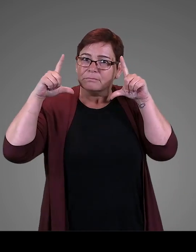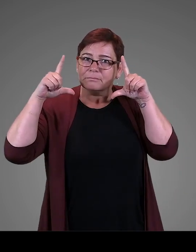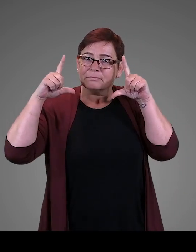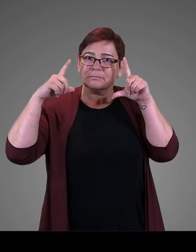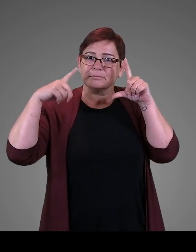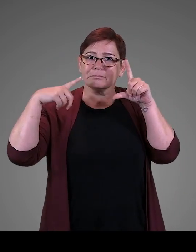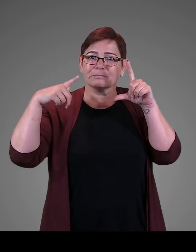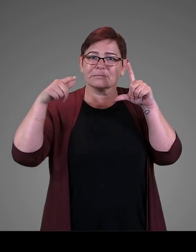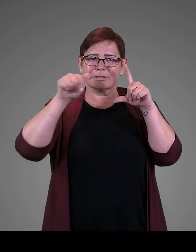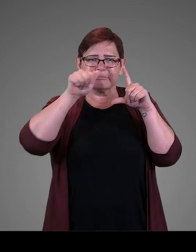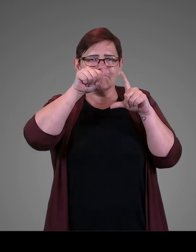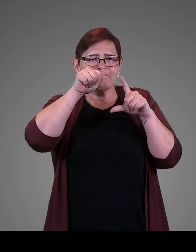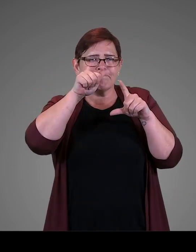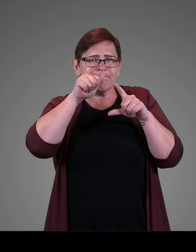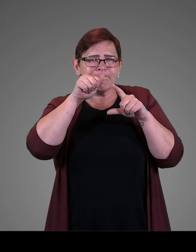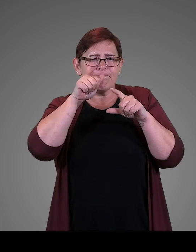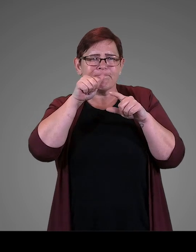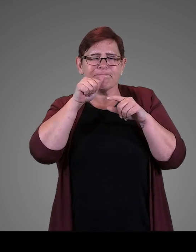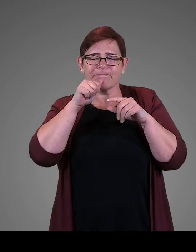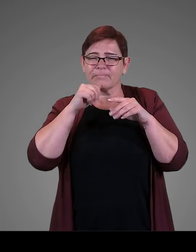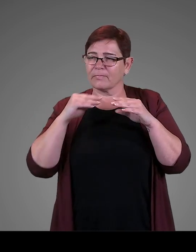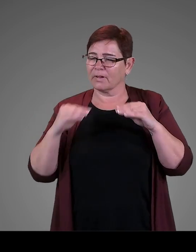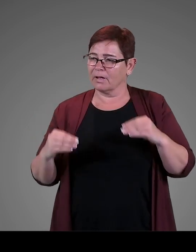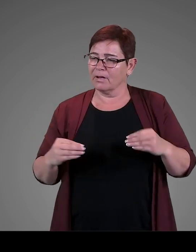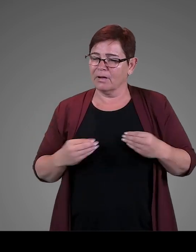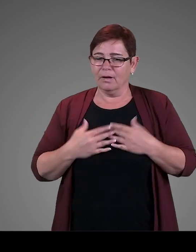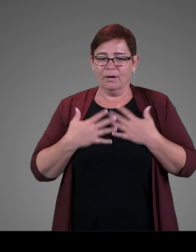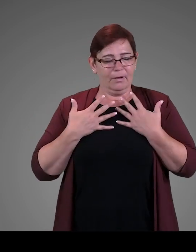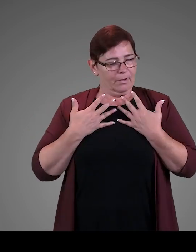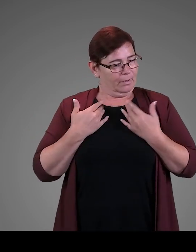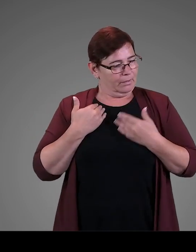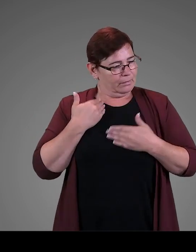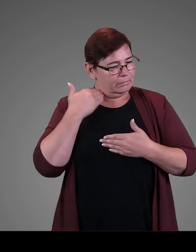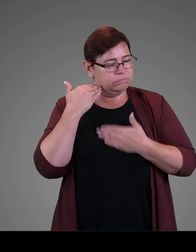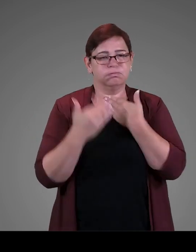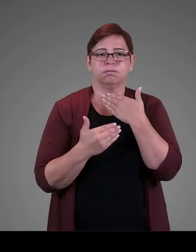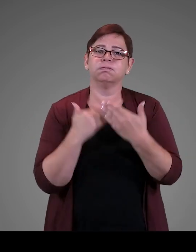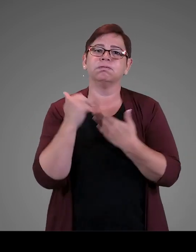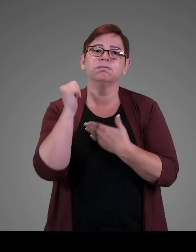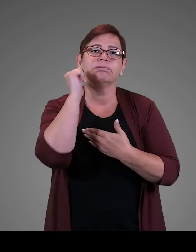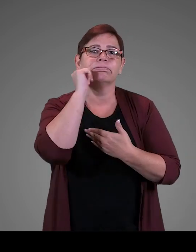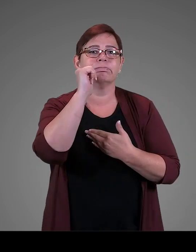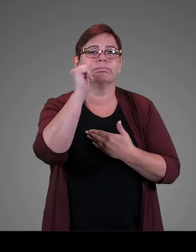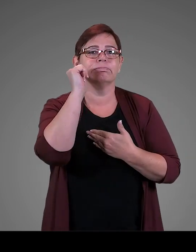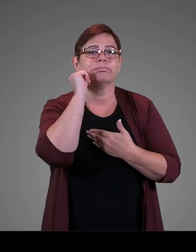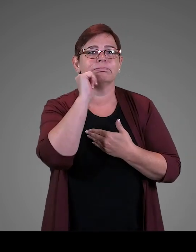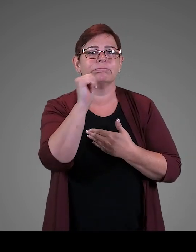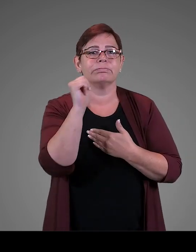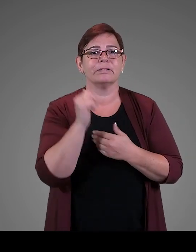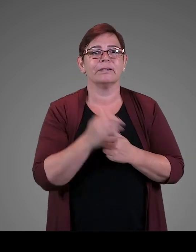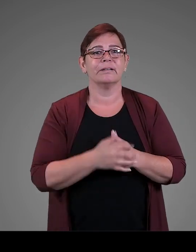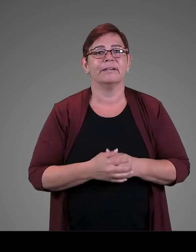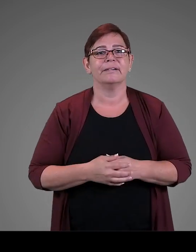peut perdurer aussi, m'émeut à tous les jours.